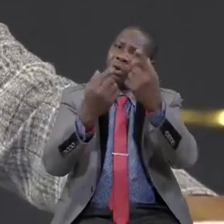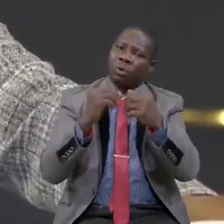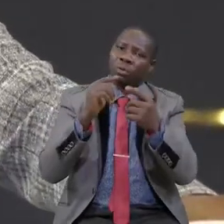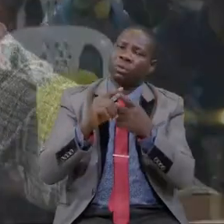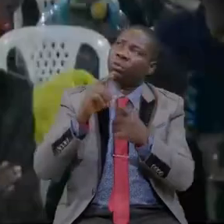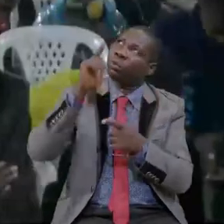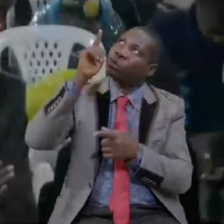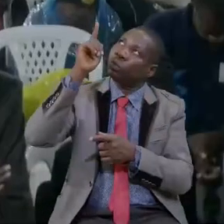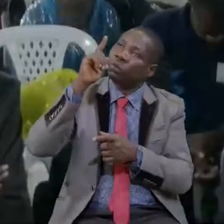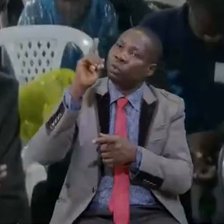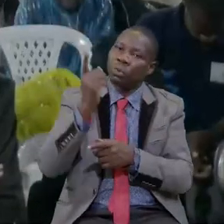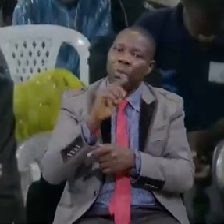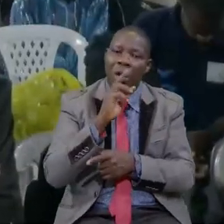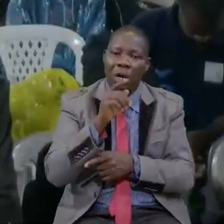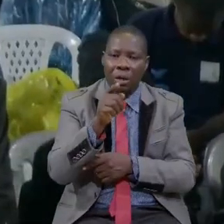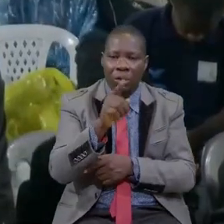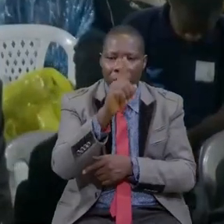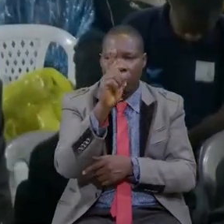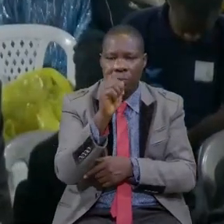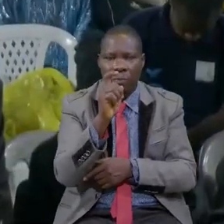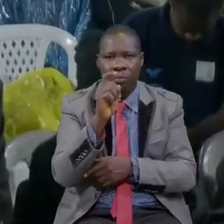Où es-tu?